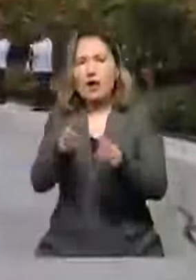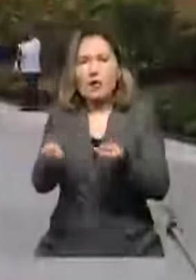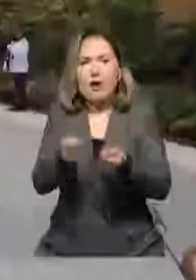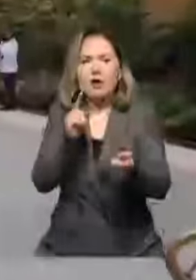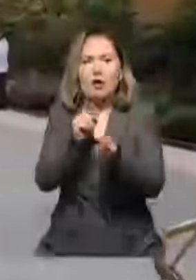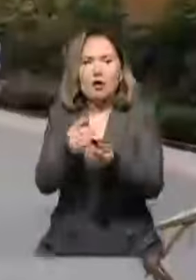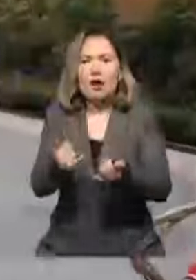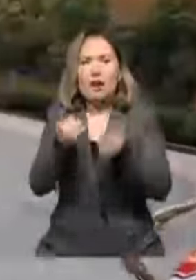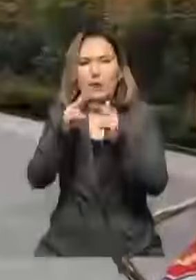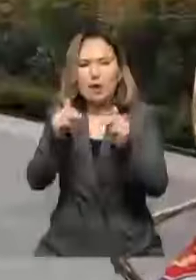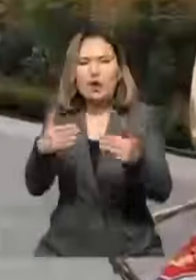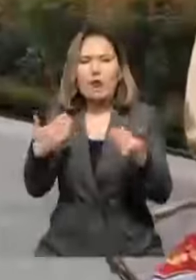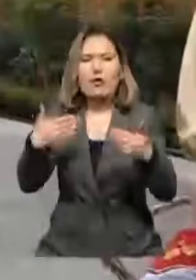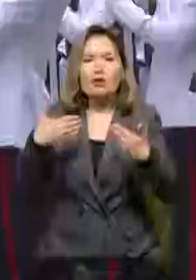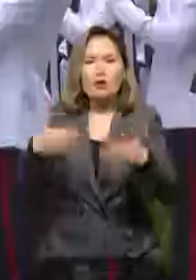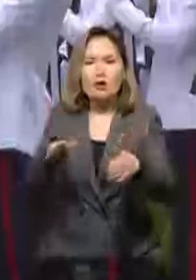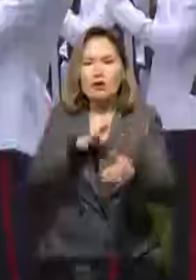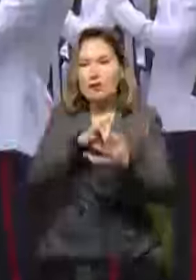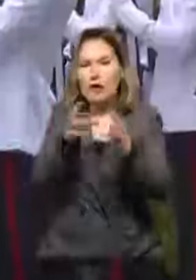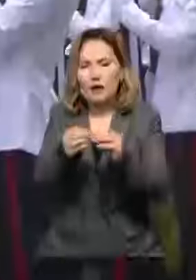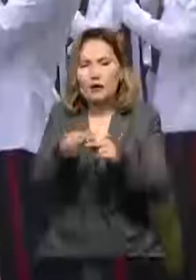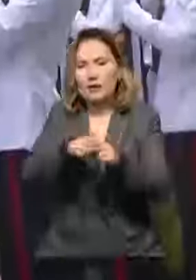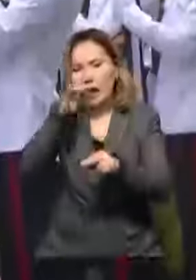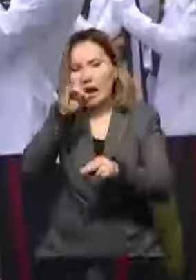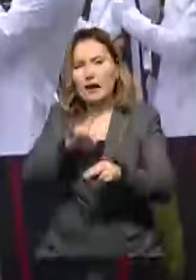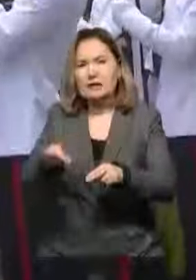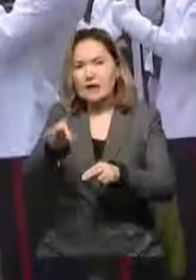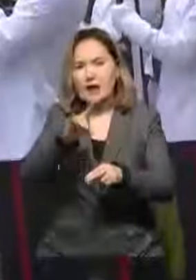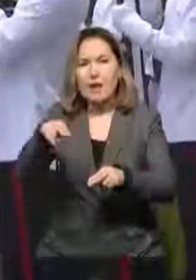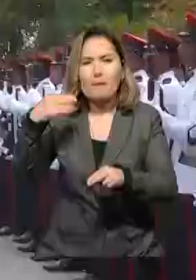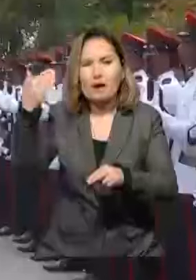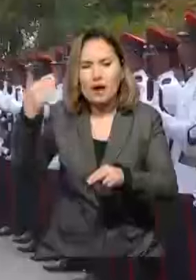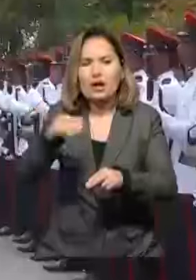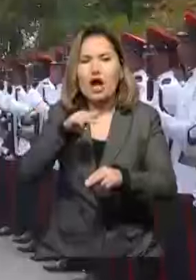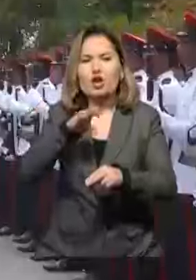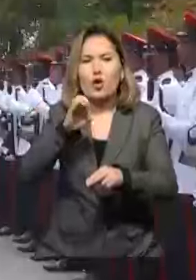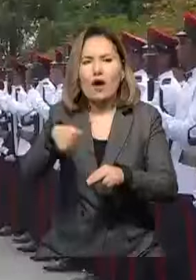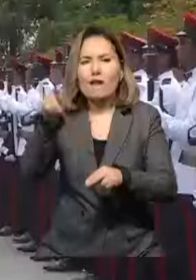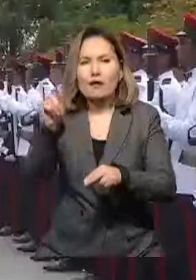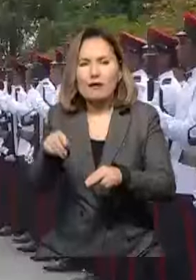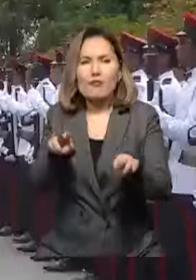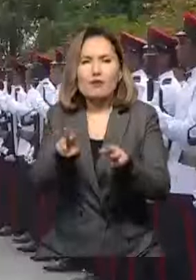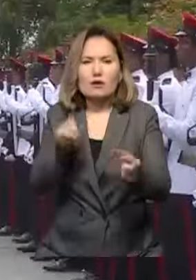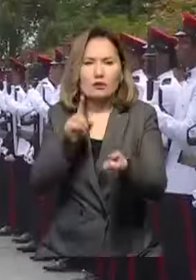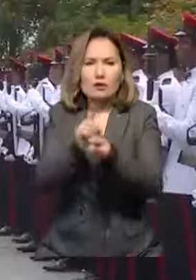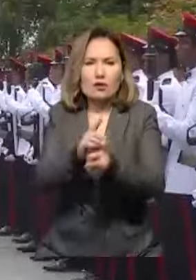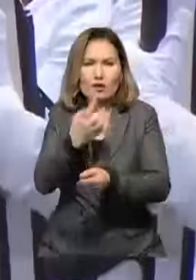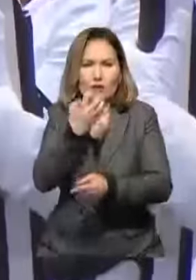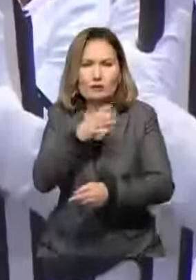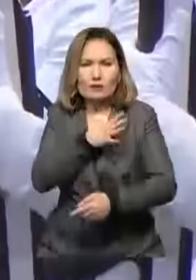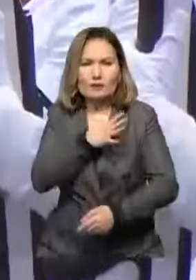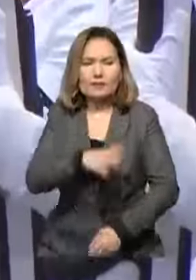күтіп алуға арналған сарайдың есігі бүгін айқара ашық. Себебі елге Қазақстан басшысы Қасым Жомарт Тоқаев келді.